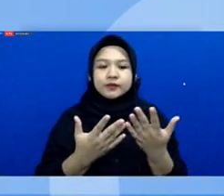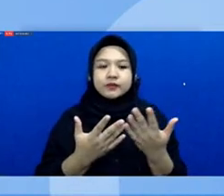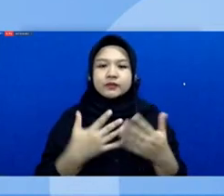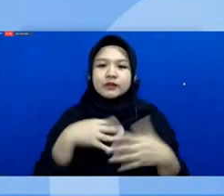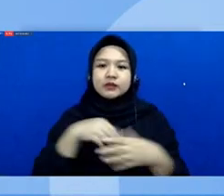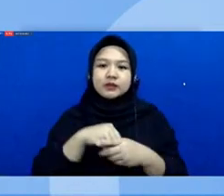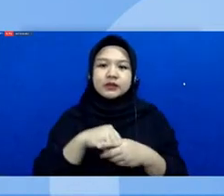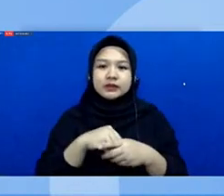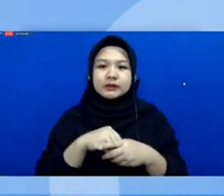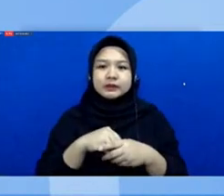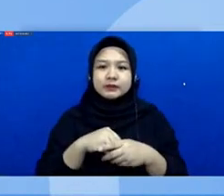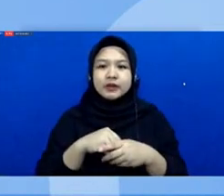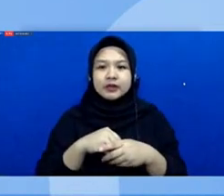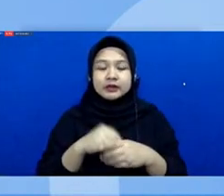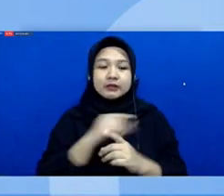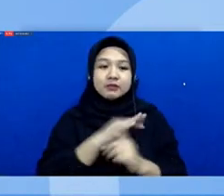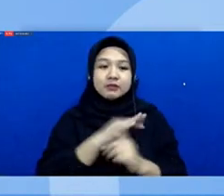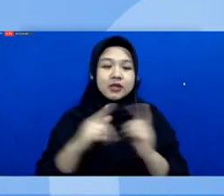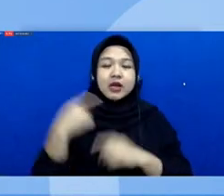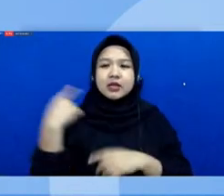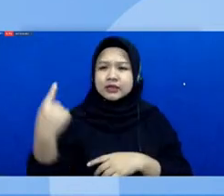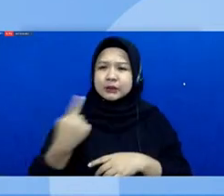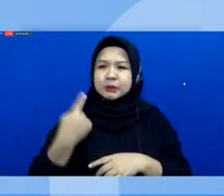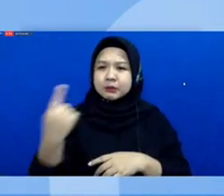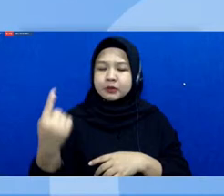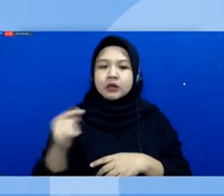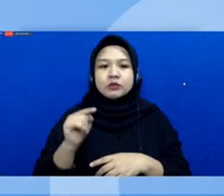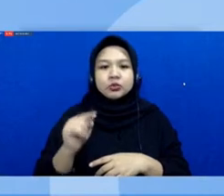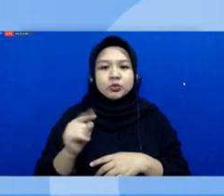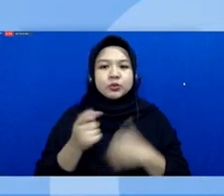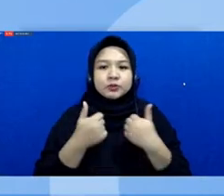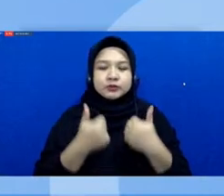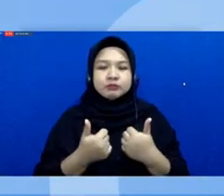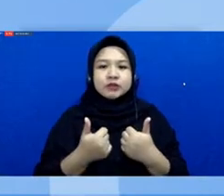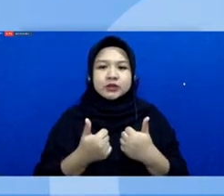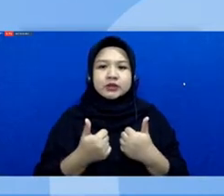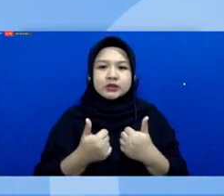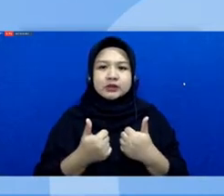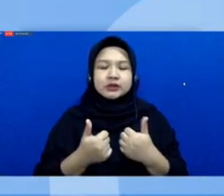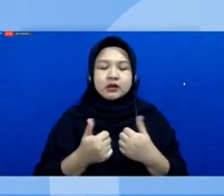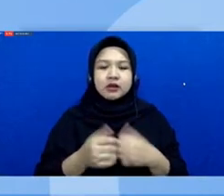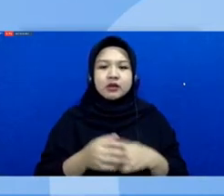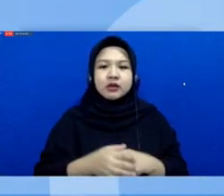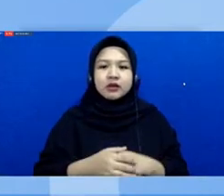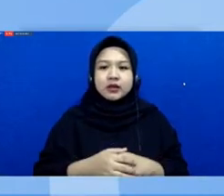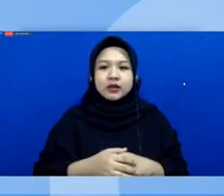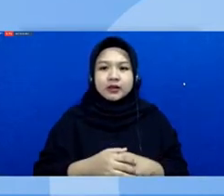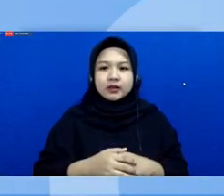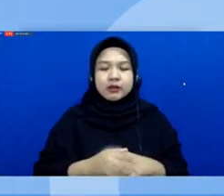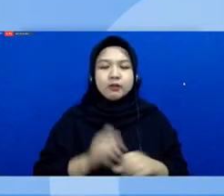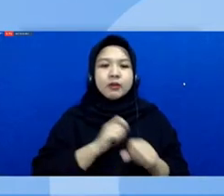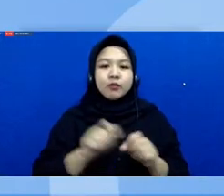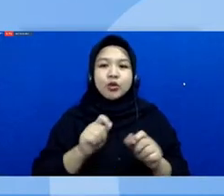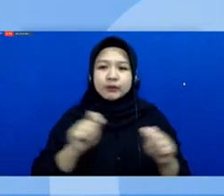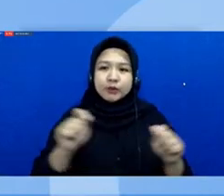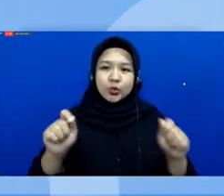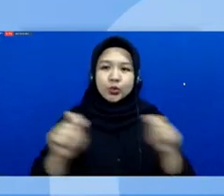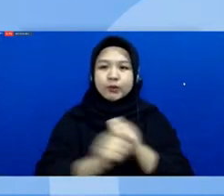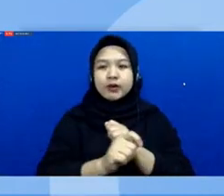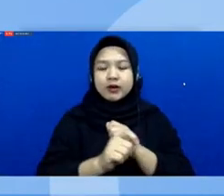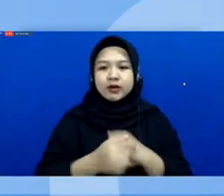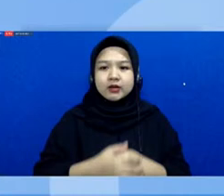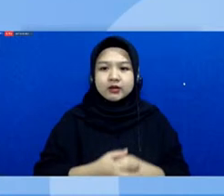partisipasi dari masyarakat sipil ini bisa sangat make a difference ya, benar-benar